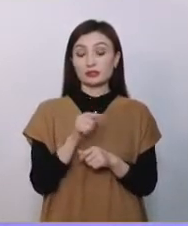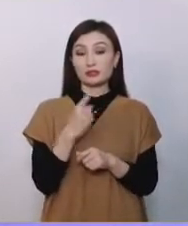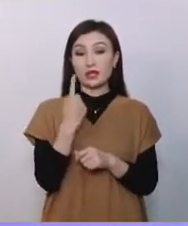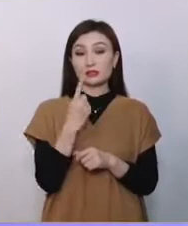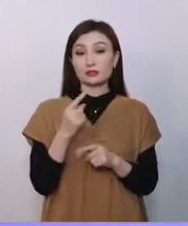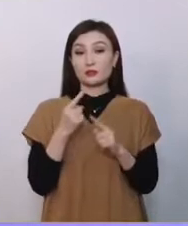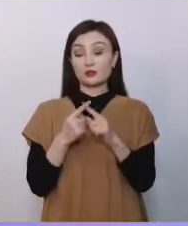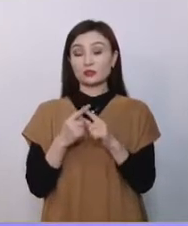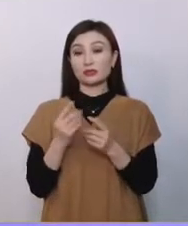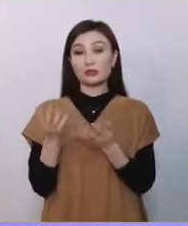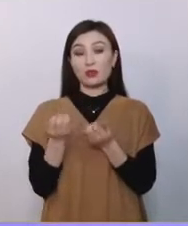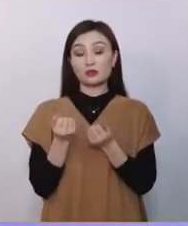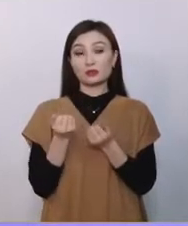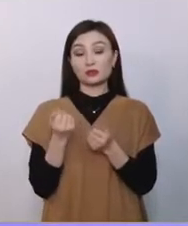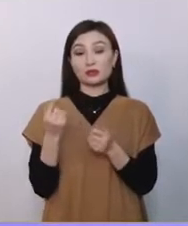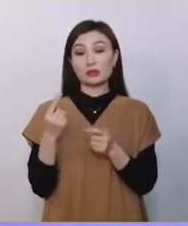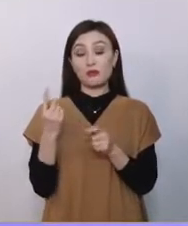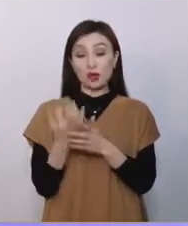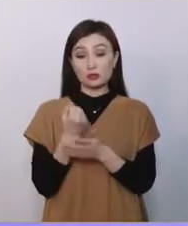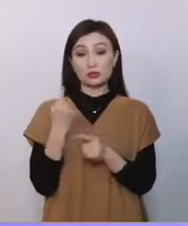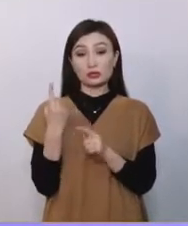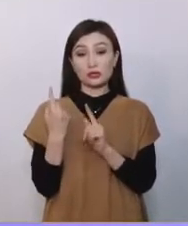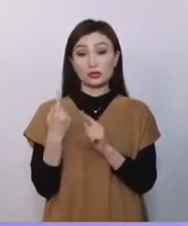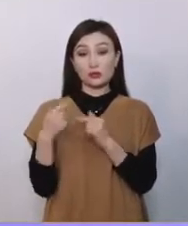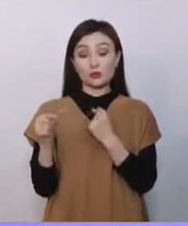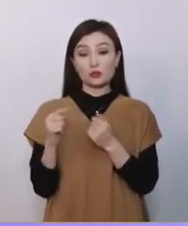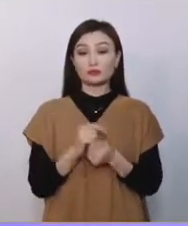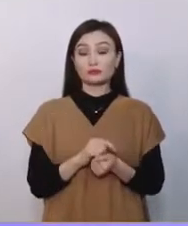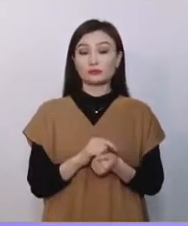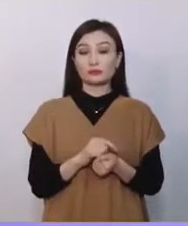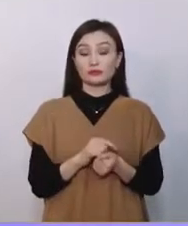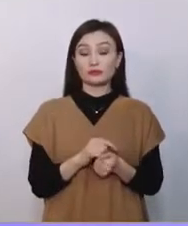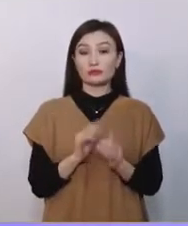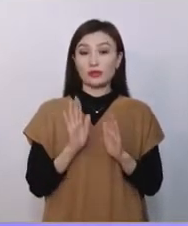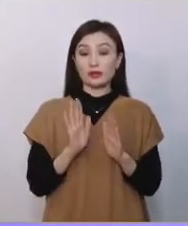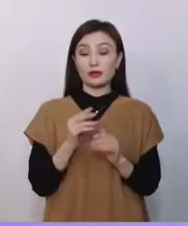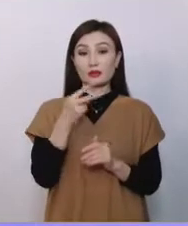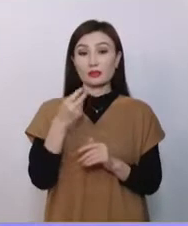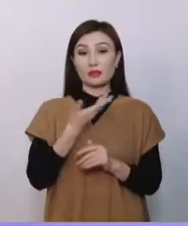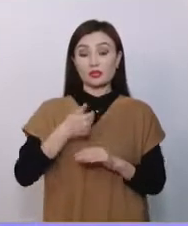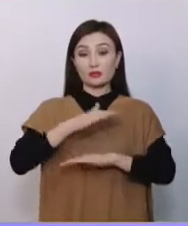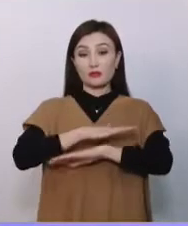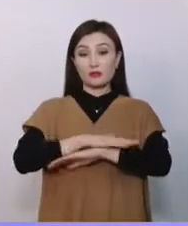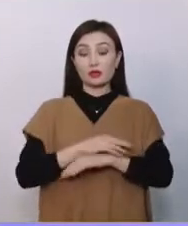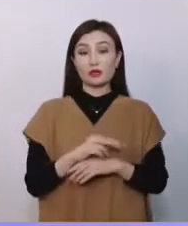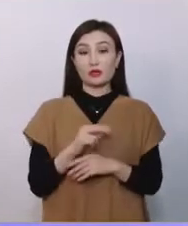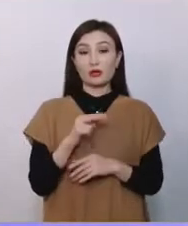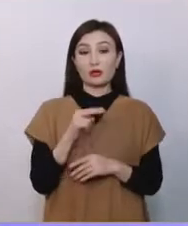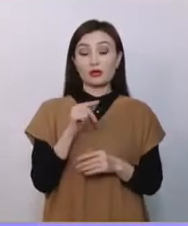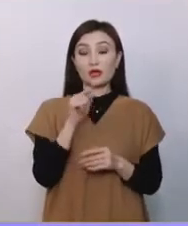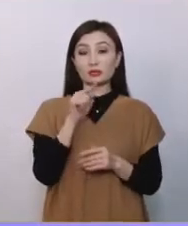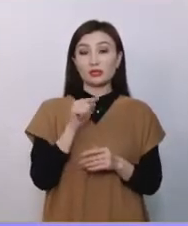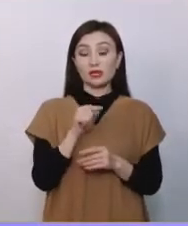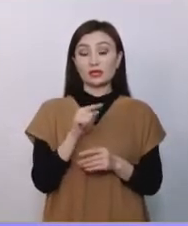из множителей то получится другой множитель итак тема нашего урока прием делений